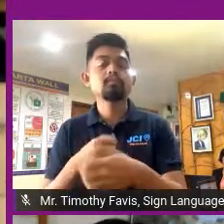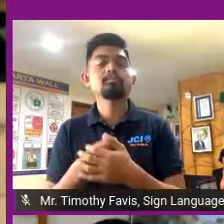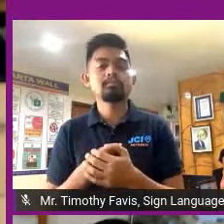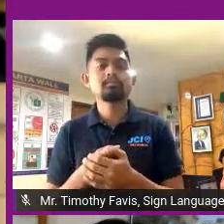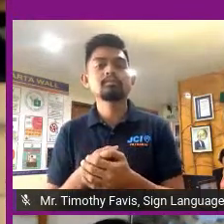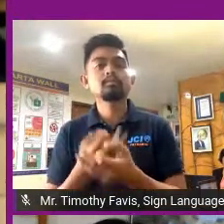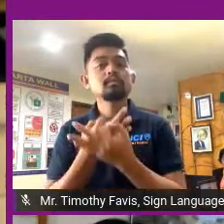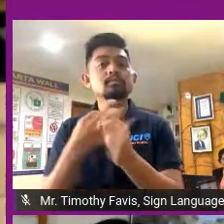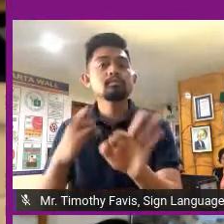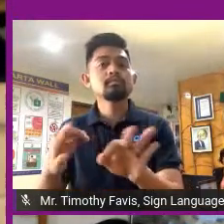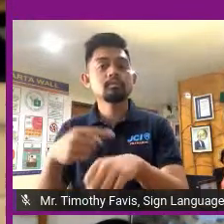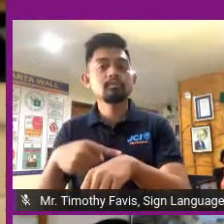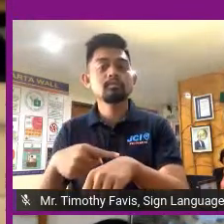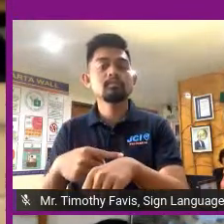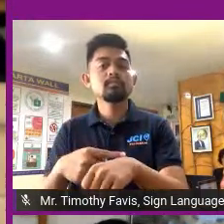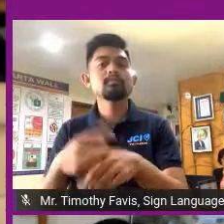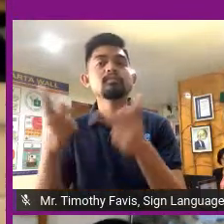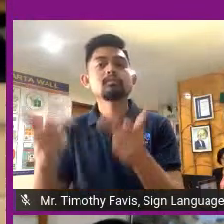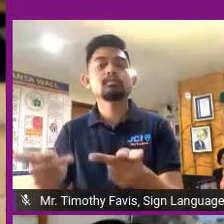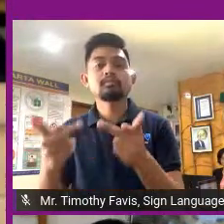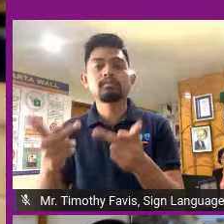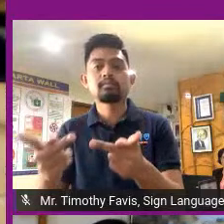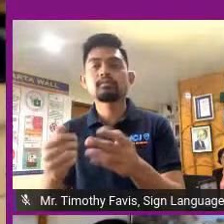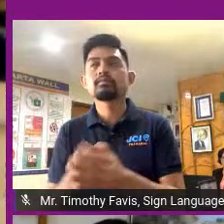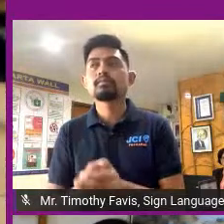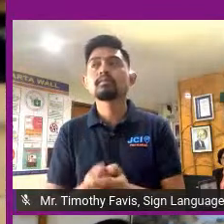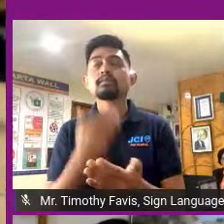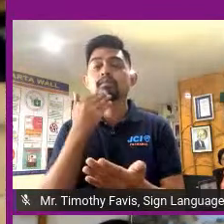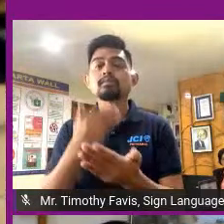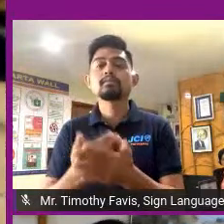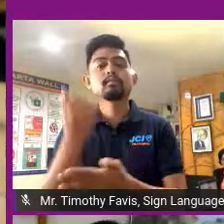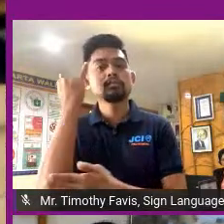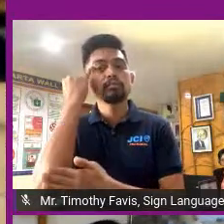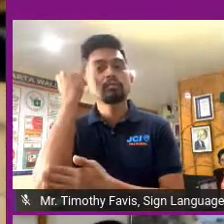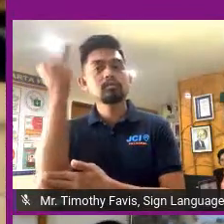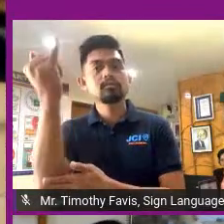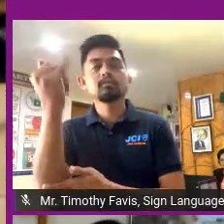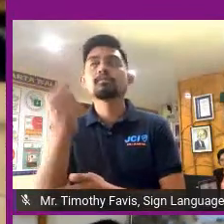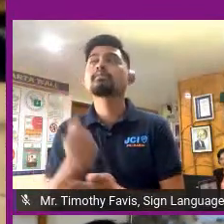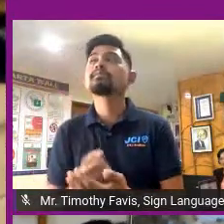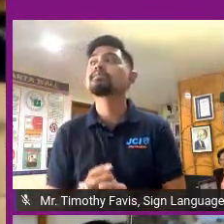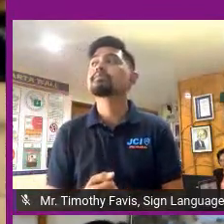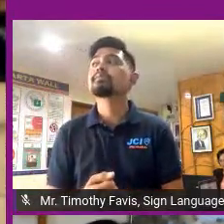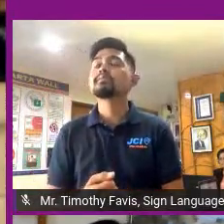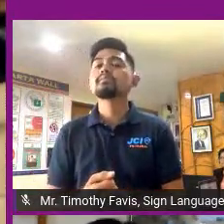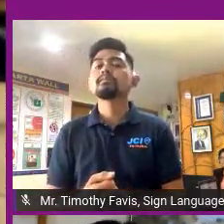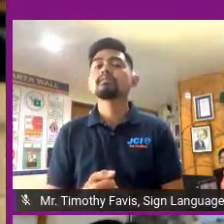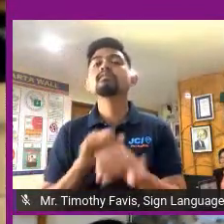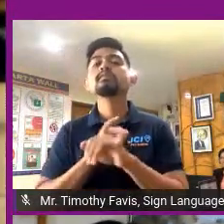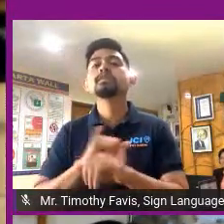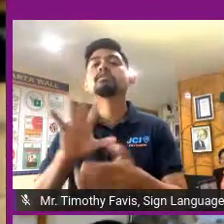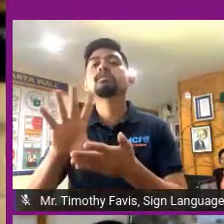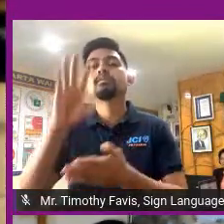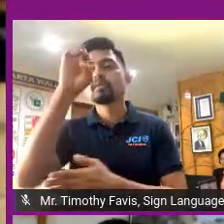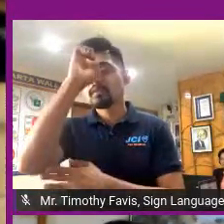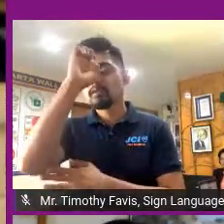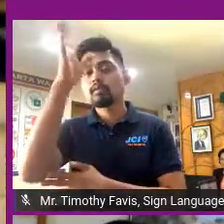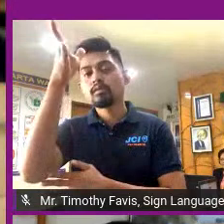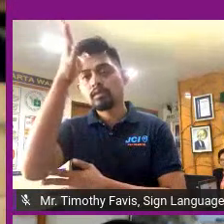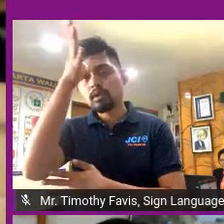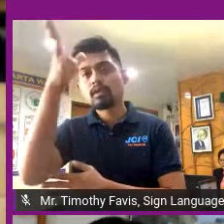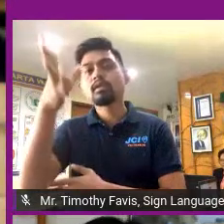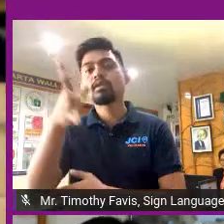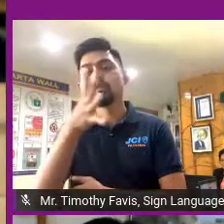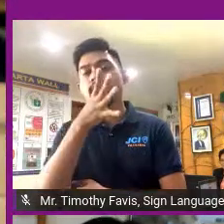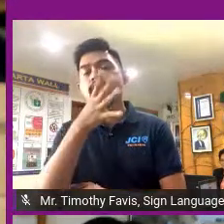mga participants. Good idea po yun na pwede maano. Para sabay ma-educate yung mga tatay at saka nanay. Kasi